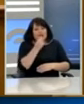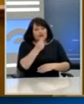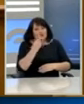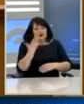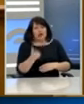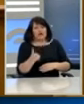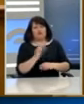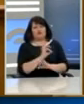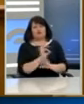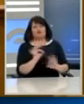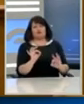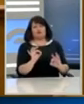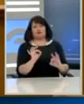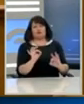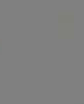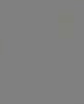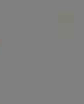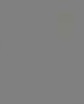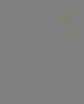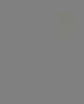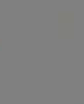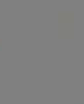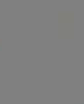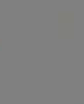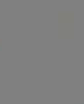μαθητών.